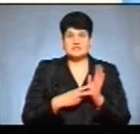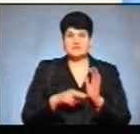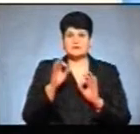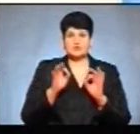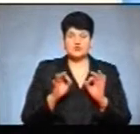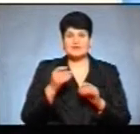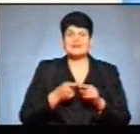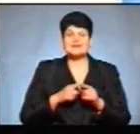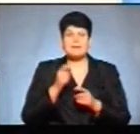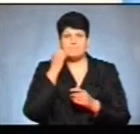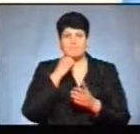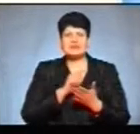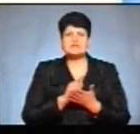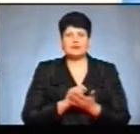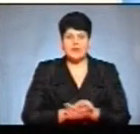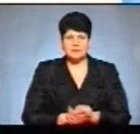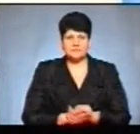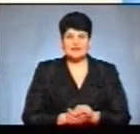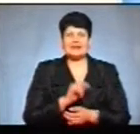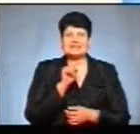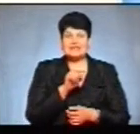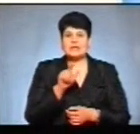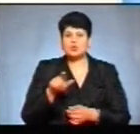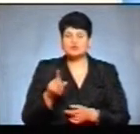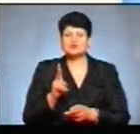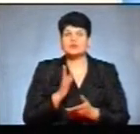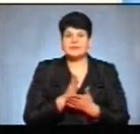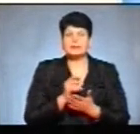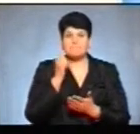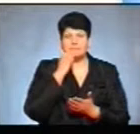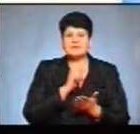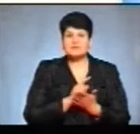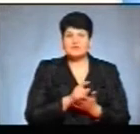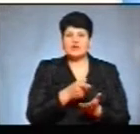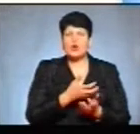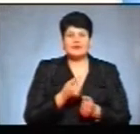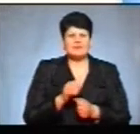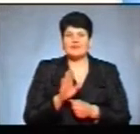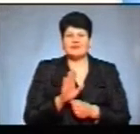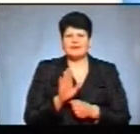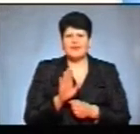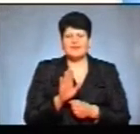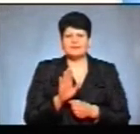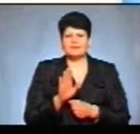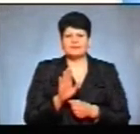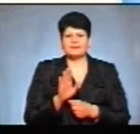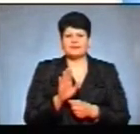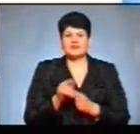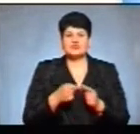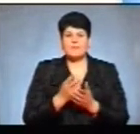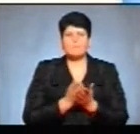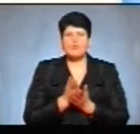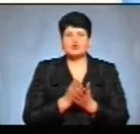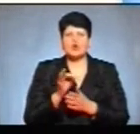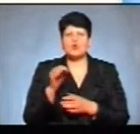70% – це пенсіонери. І ті люди, які є пенсіонерами, вони отримували не через послугу